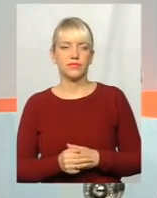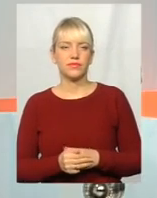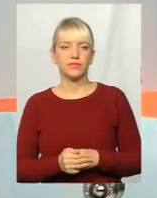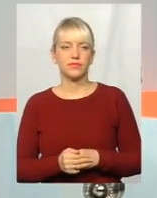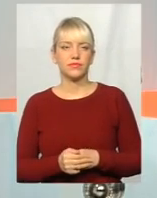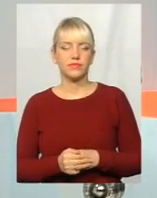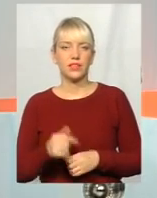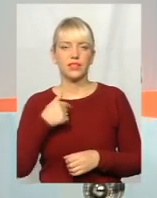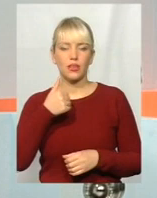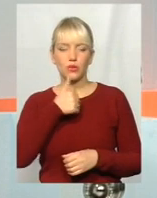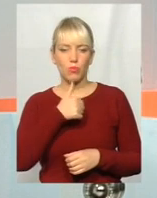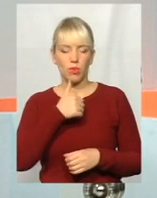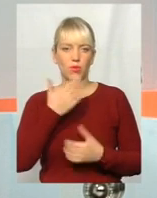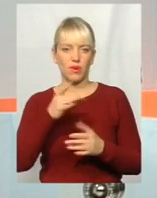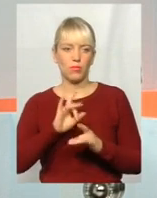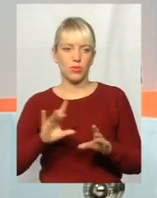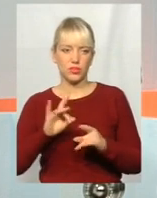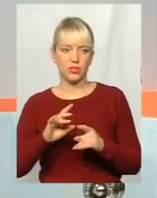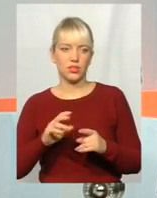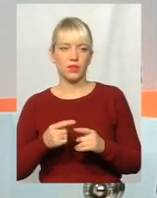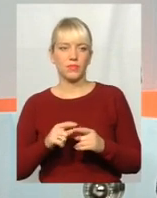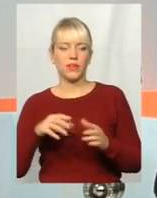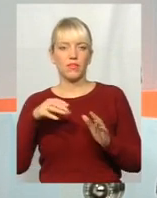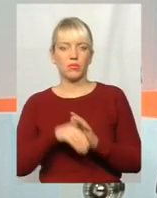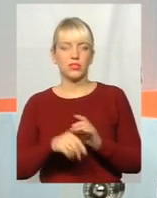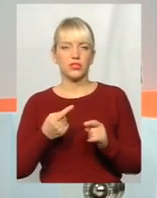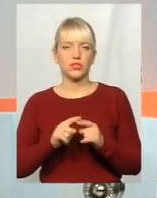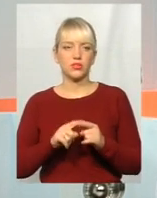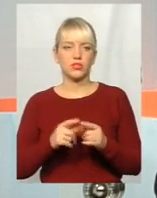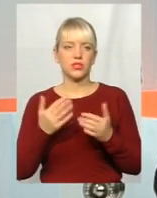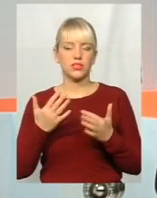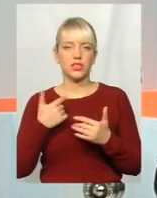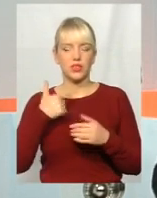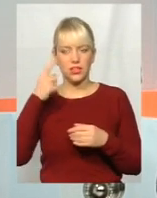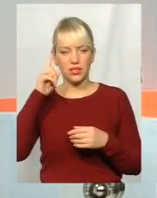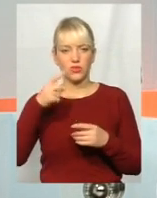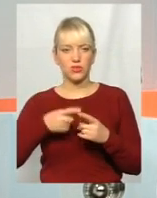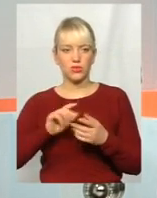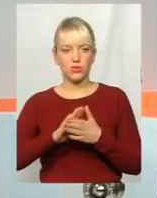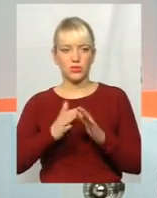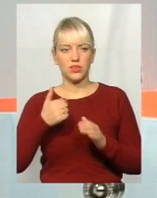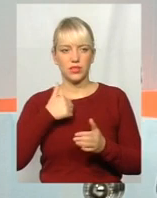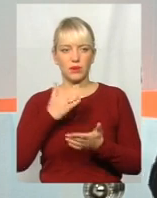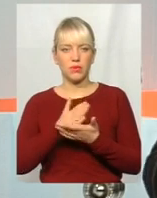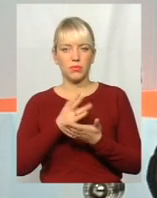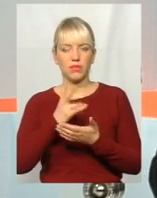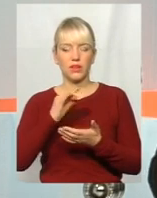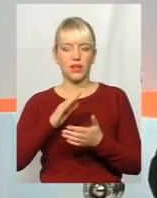спробую зараз пояснити в межах того, наскільки я вивчив цю ситуацію. Я перебуваю на посаді 7